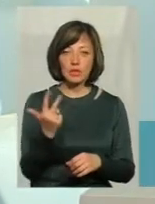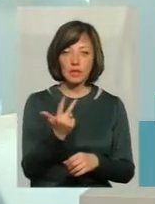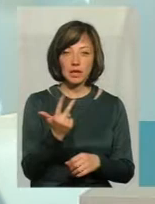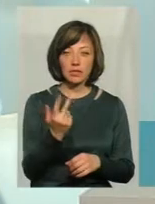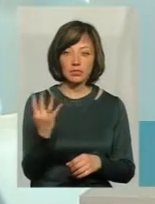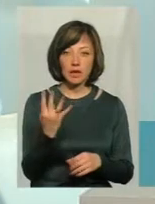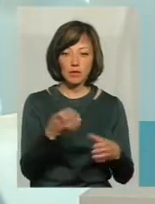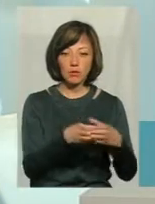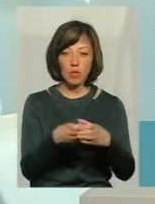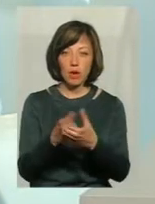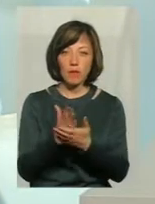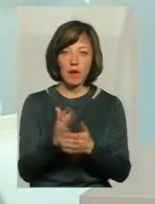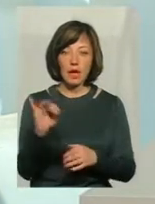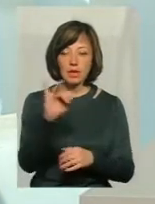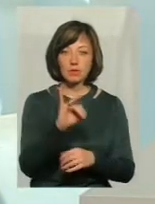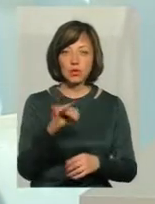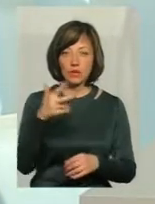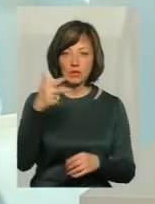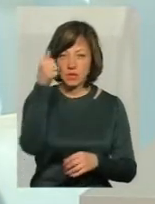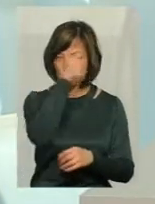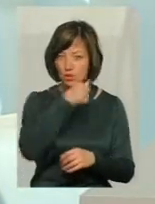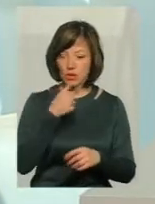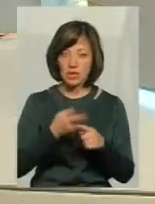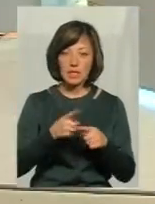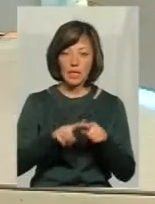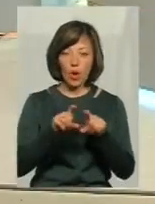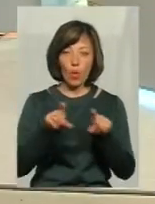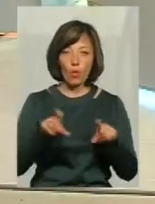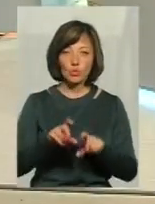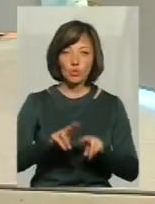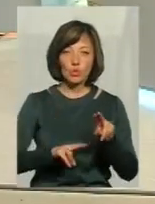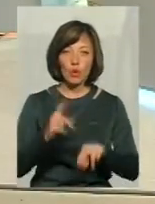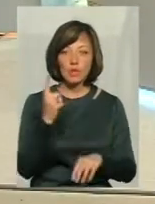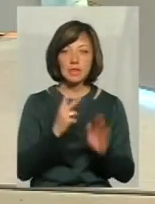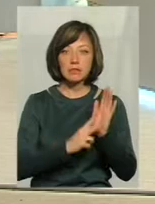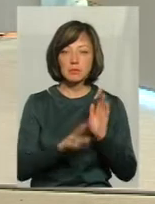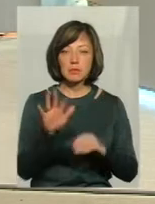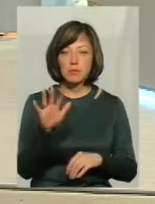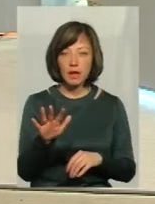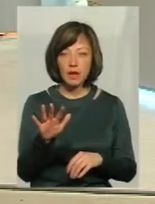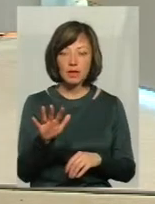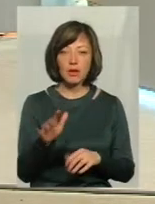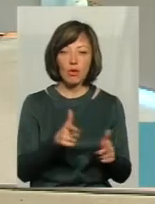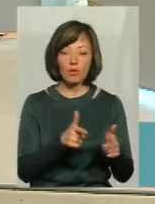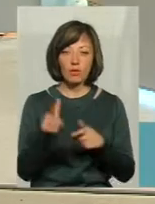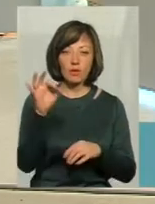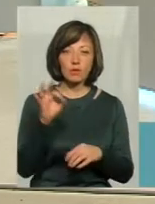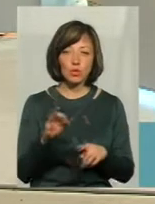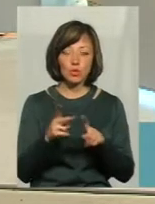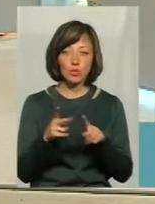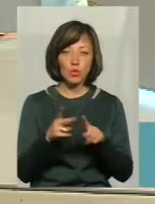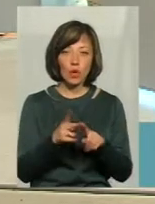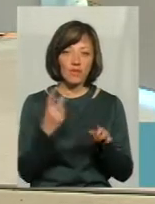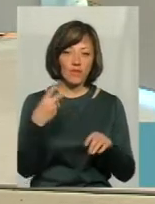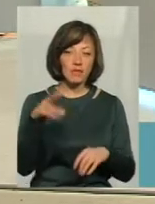вони мають історію в 30 років, і тобто ці конструкції, там одна з них там на 75% готова, інша на там більш